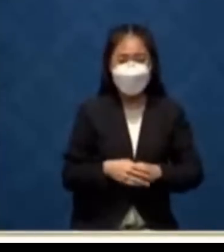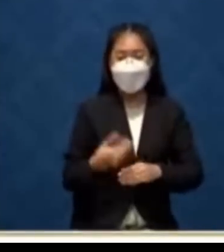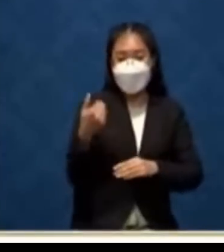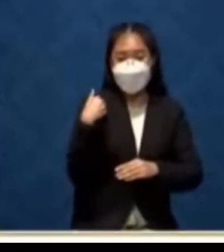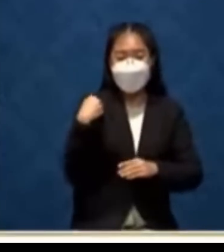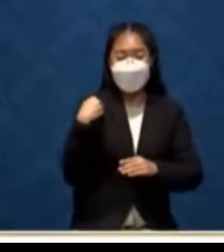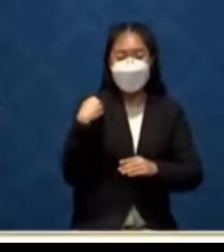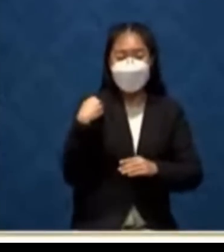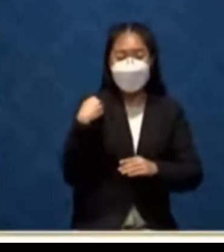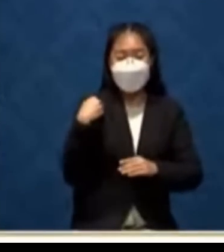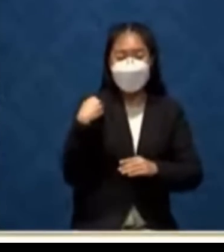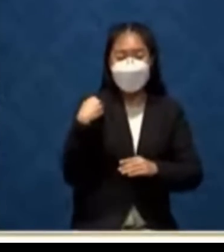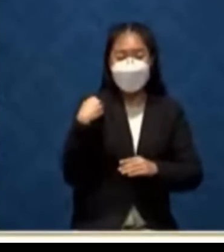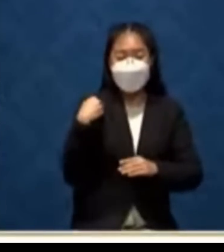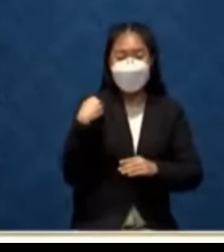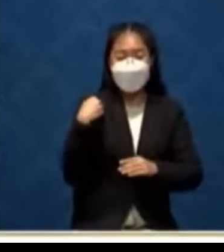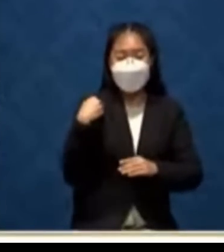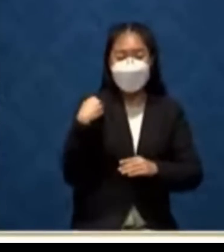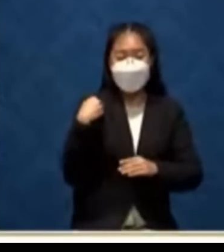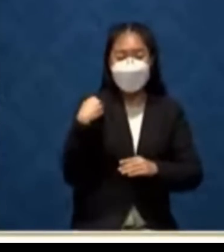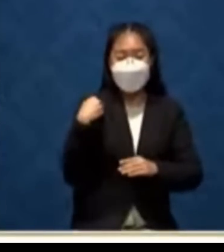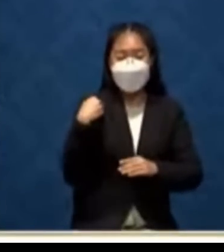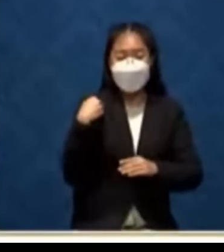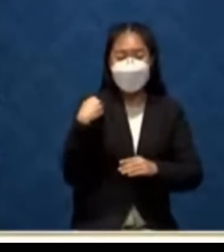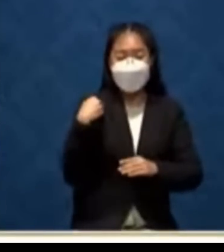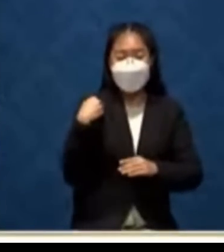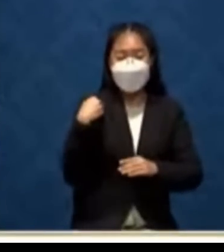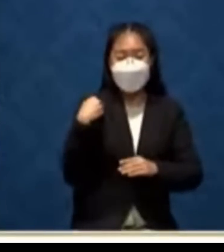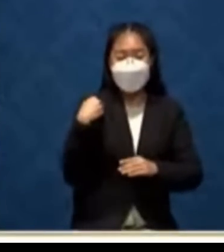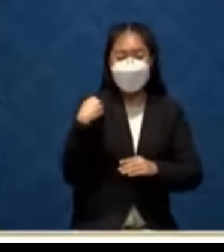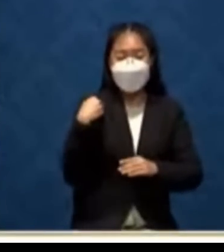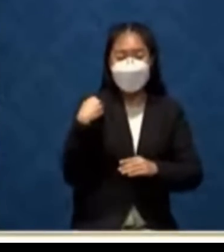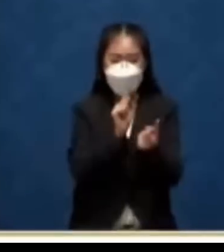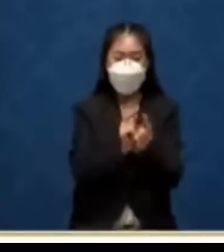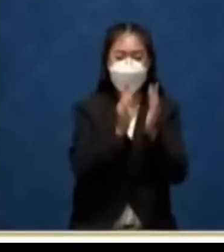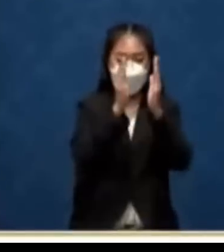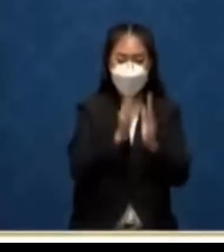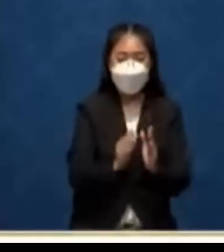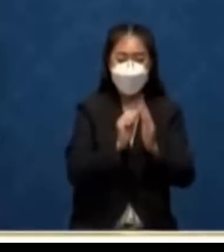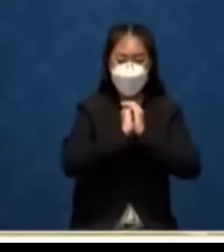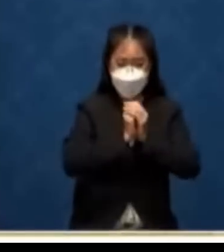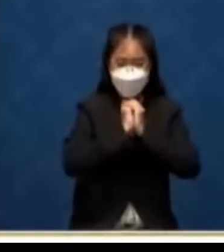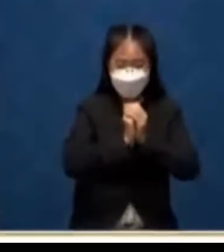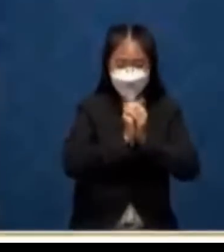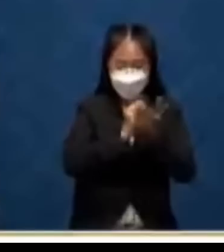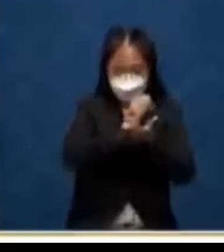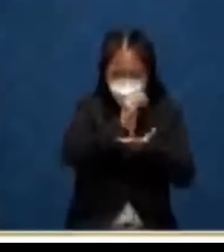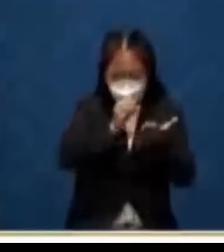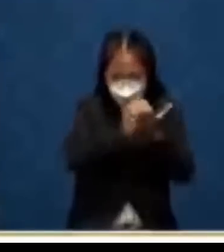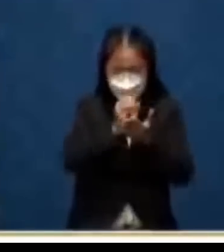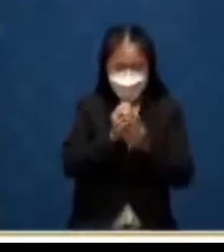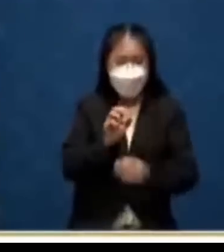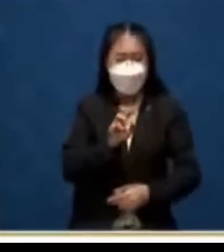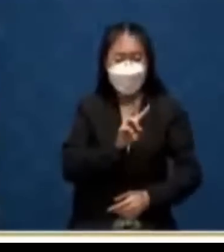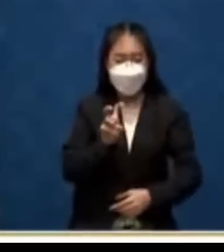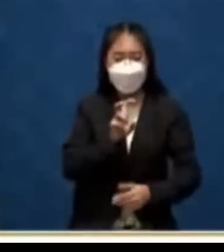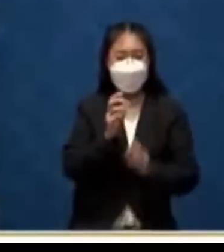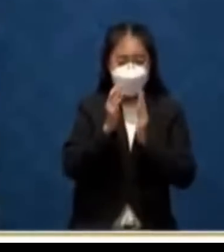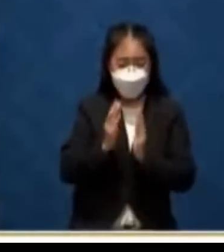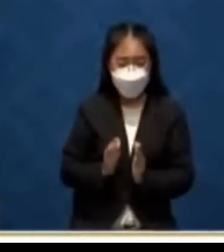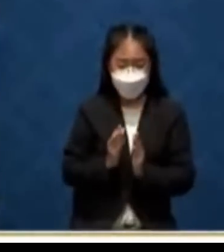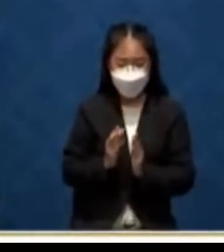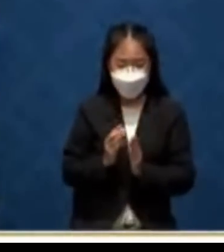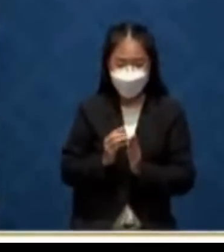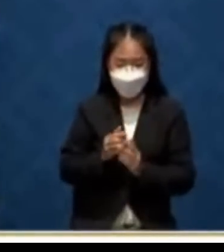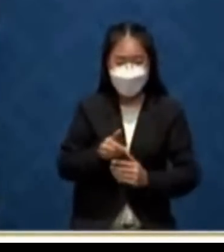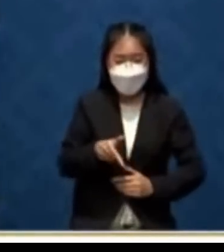ของการสอบสวนภายหลังบุคคลเจอคนจีนมั่วยา200คนตรวจฉี่ม่วงไปกว่าครึ่ง